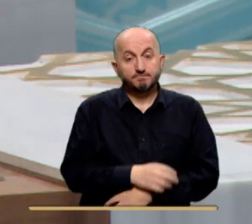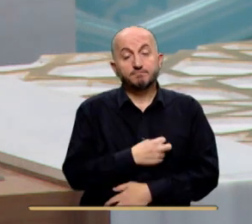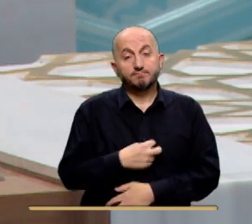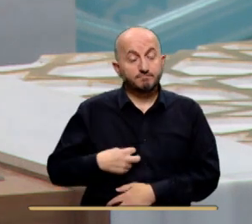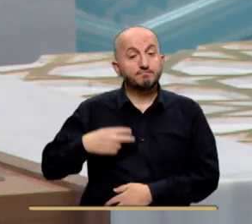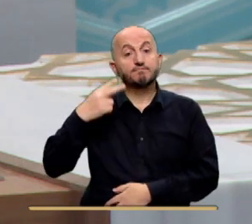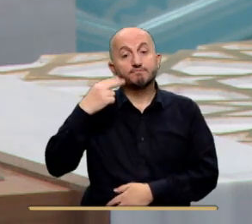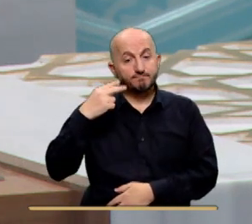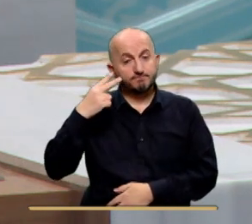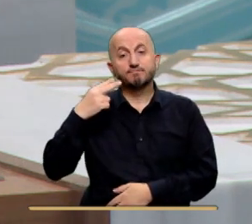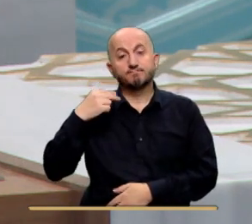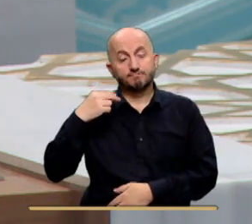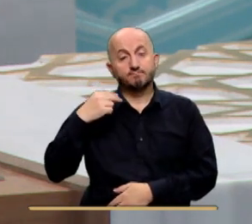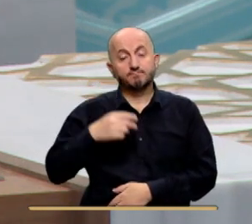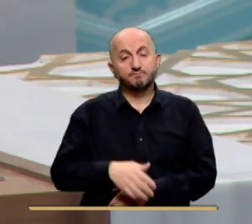Efendimizin